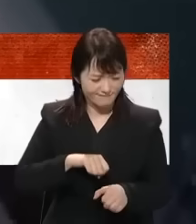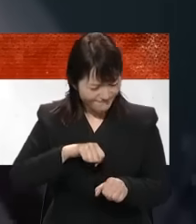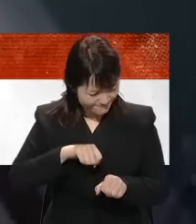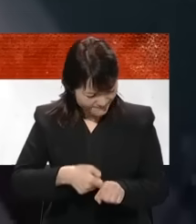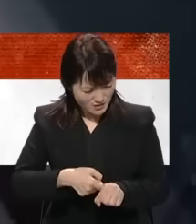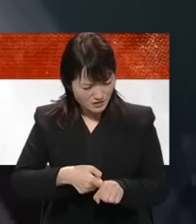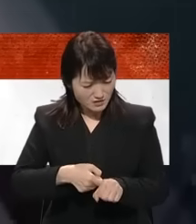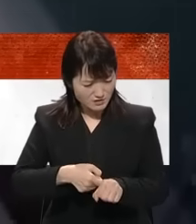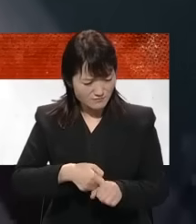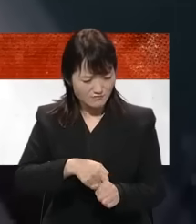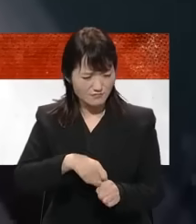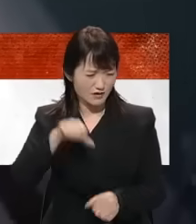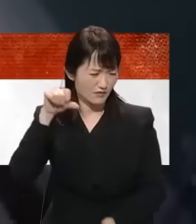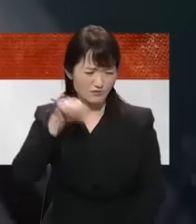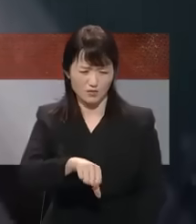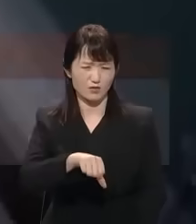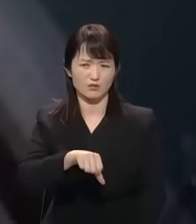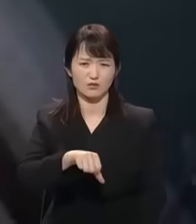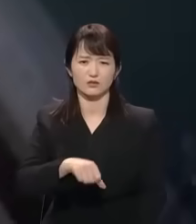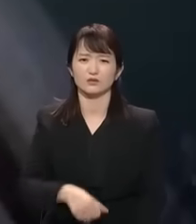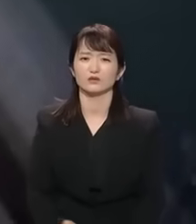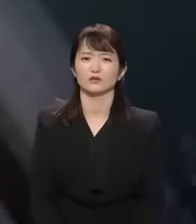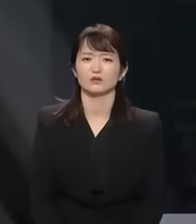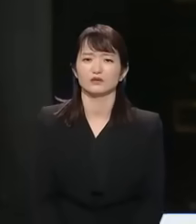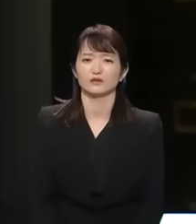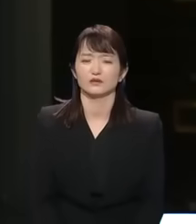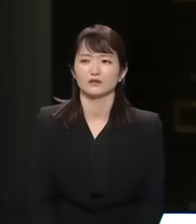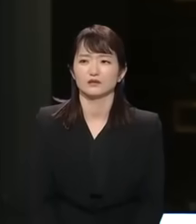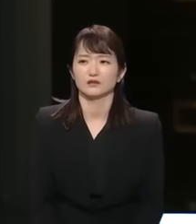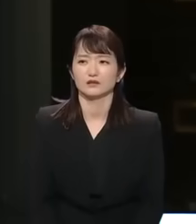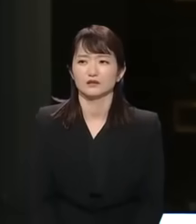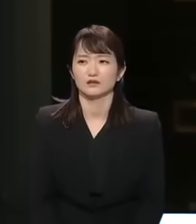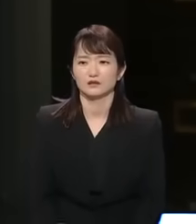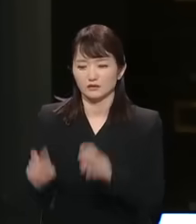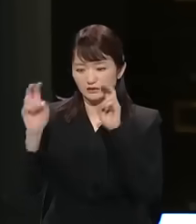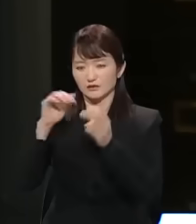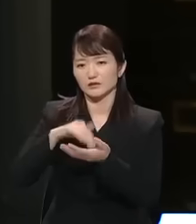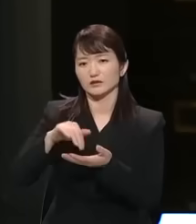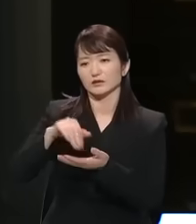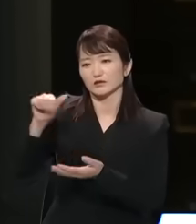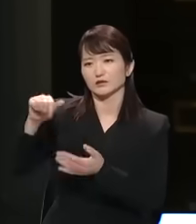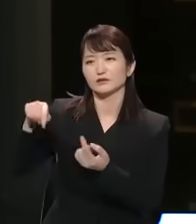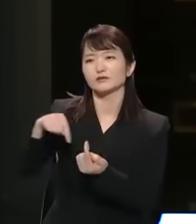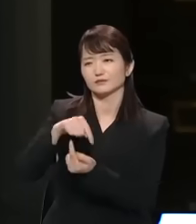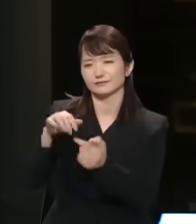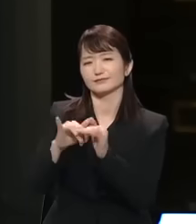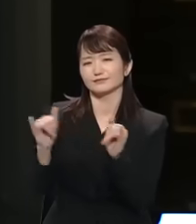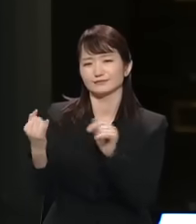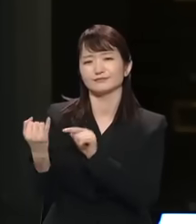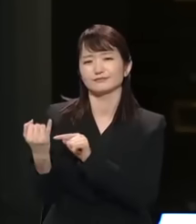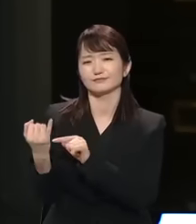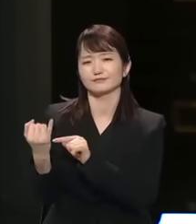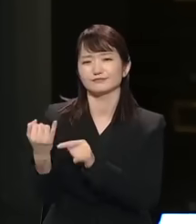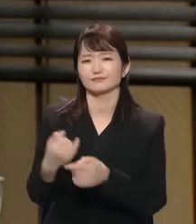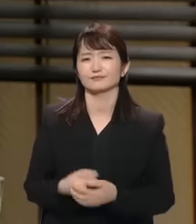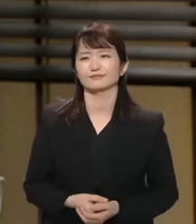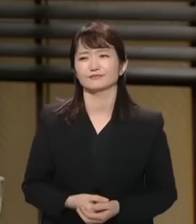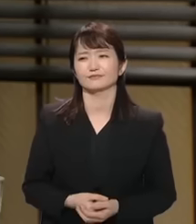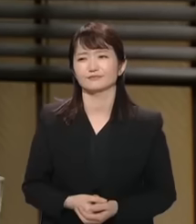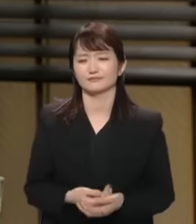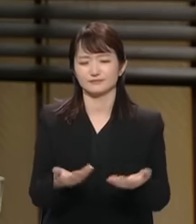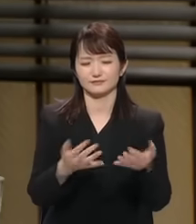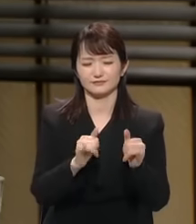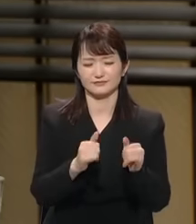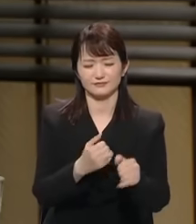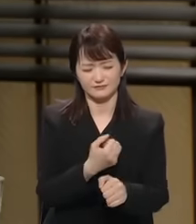거라니 뭐 별소리 다 하는 거예 사업체 다섯 개 운영하시는 분이랍니다 예 진짜 참 정말 영모원 분들